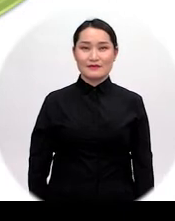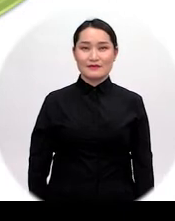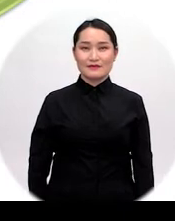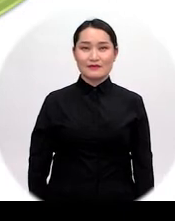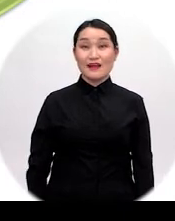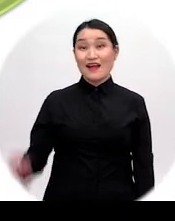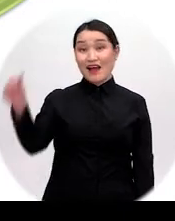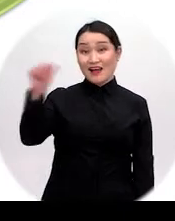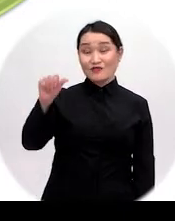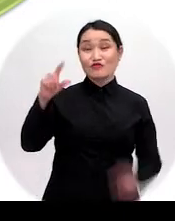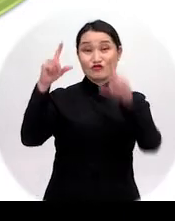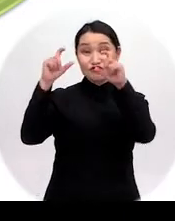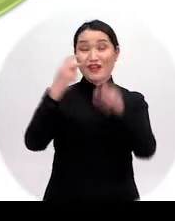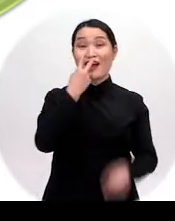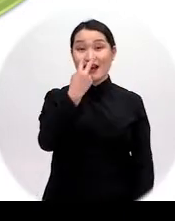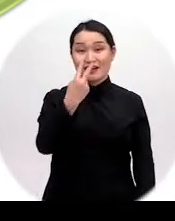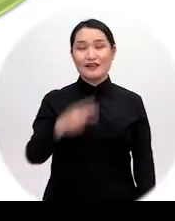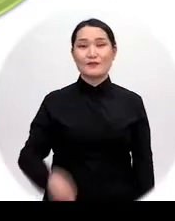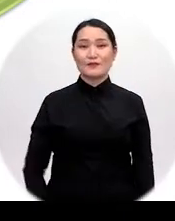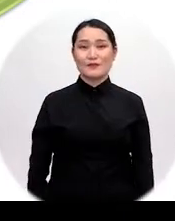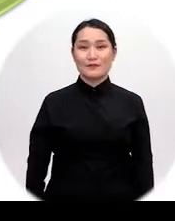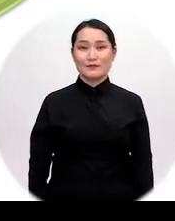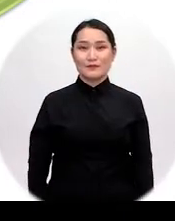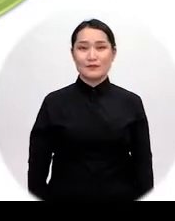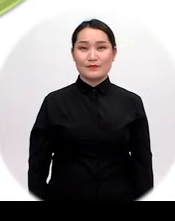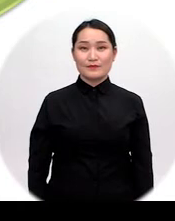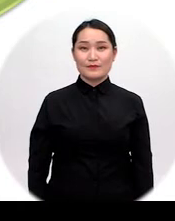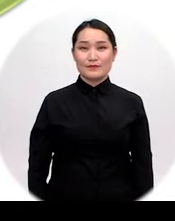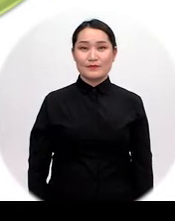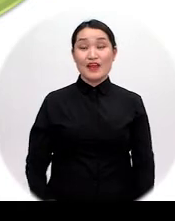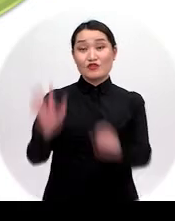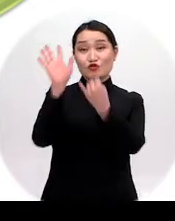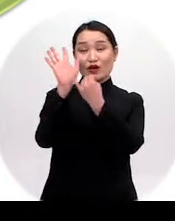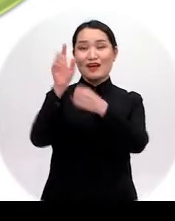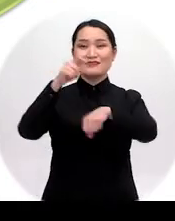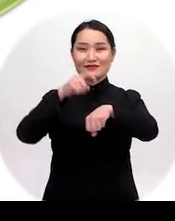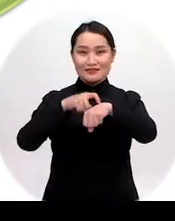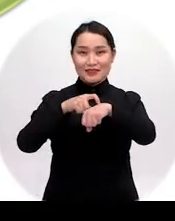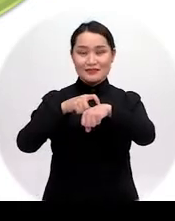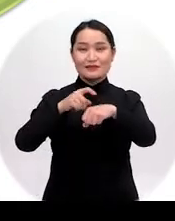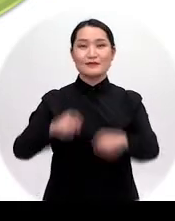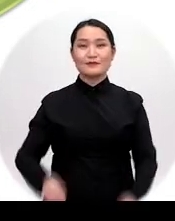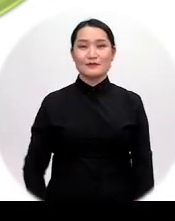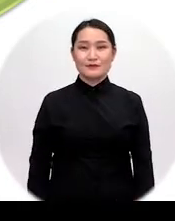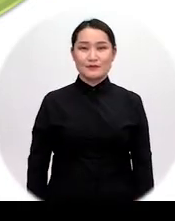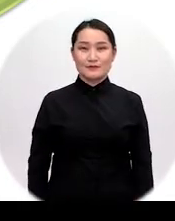дараагийн 2 дахь цагийг харъя. Одоо хэдэн цагийг заасан байна? 6 цагийг заасан